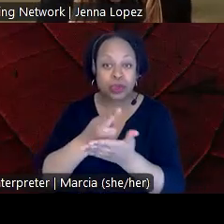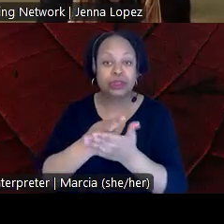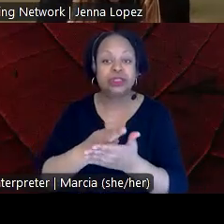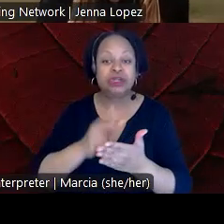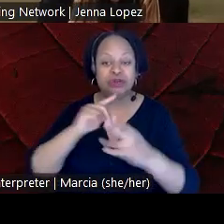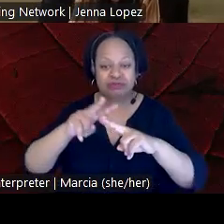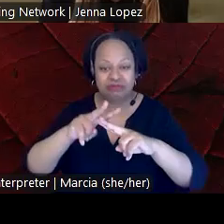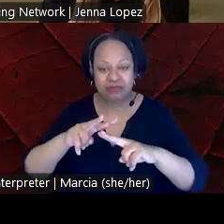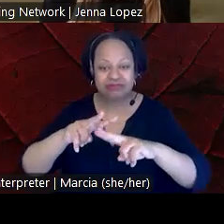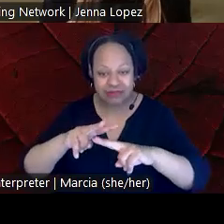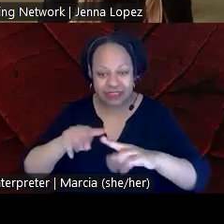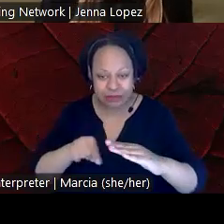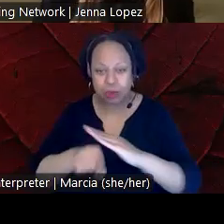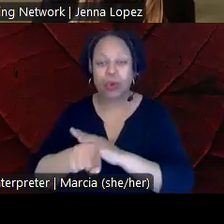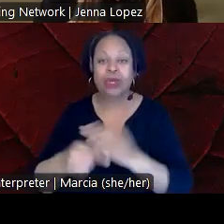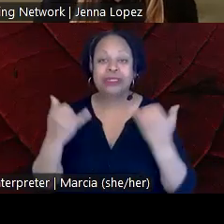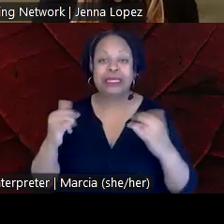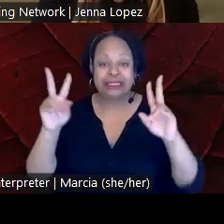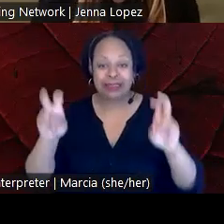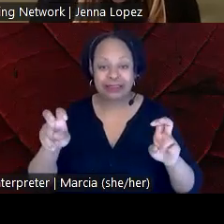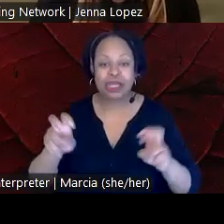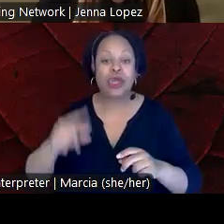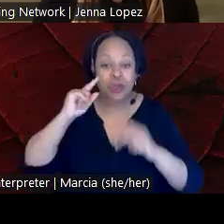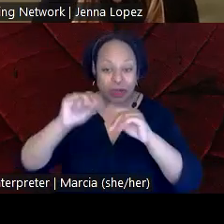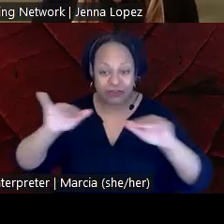pour approfondir le sujet d'aujourd'hui, c'est la neurodiversité, la violence